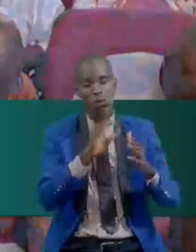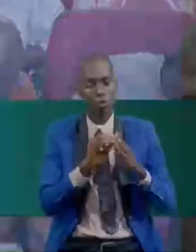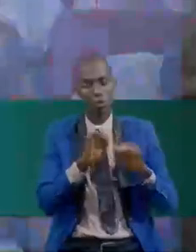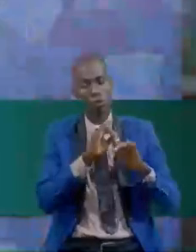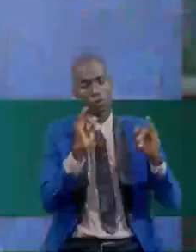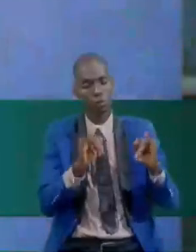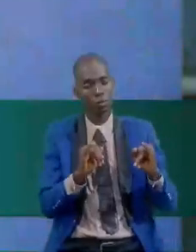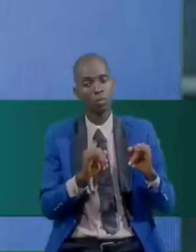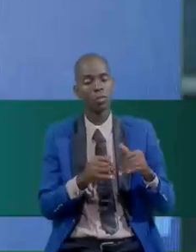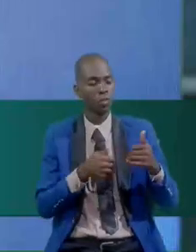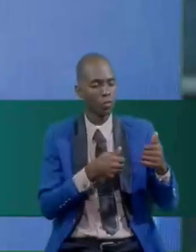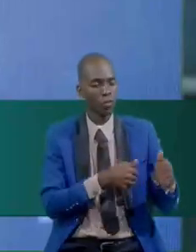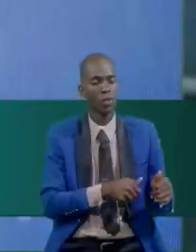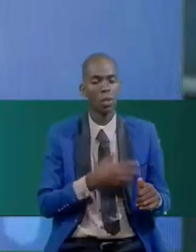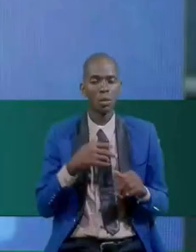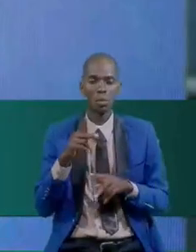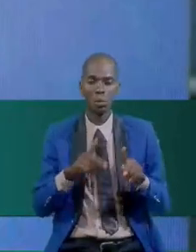rien.